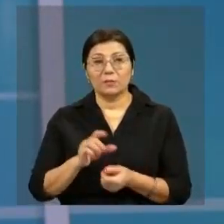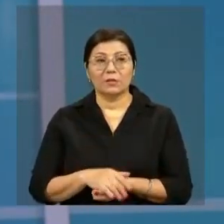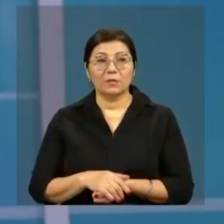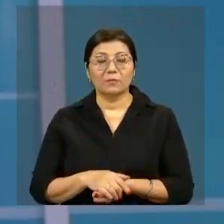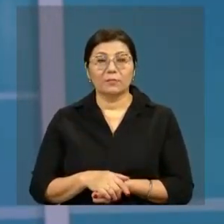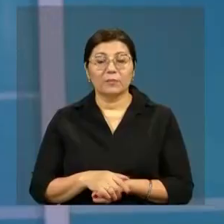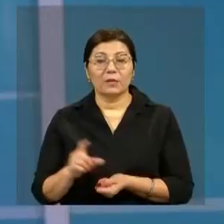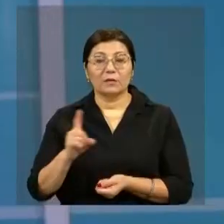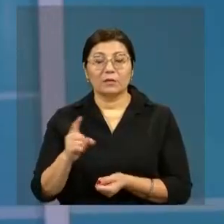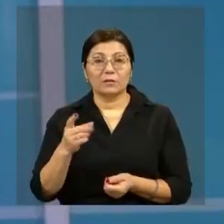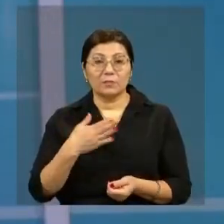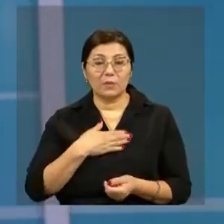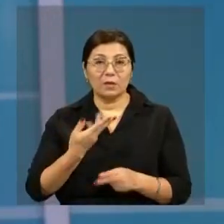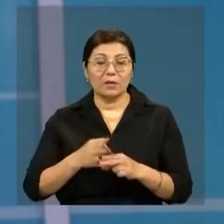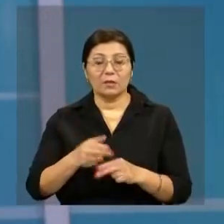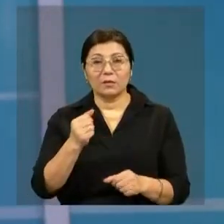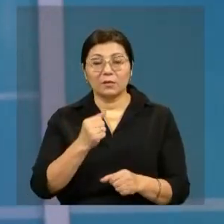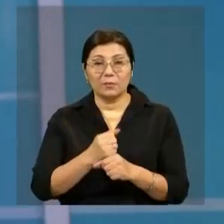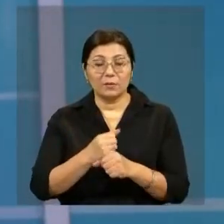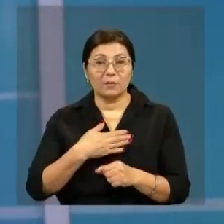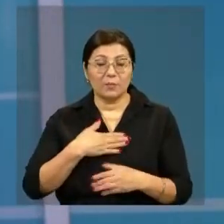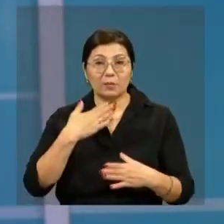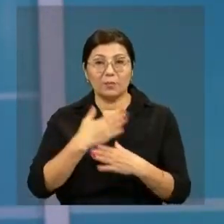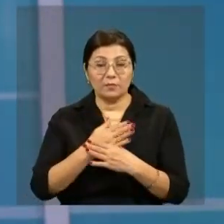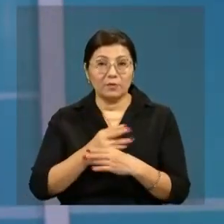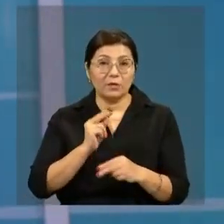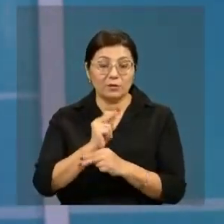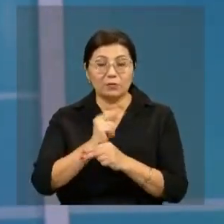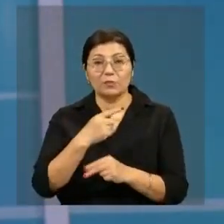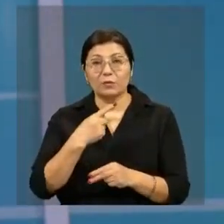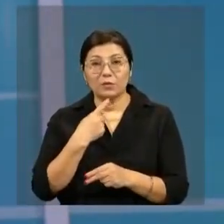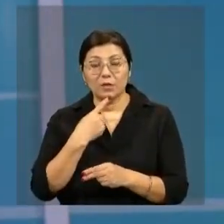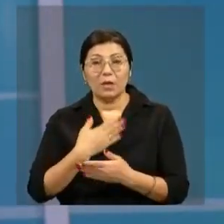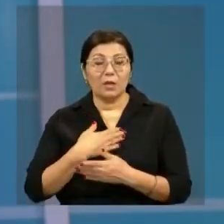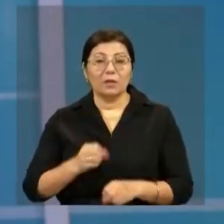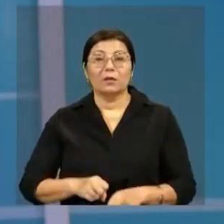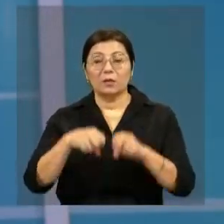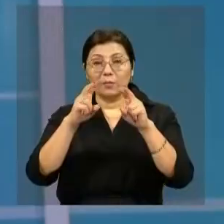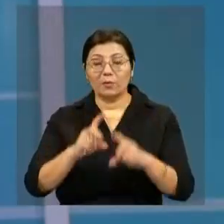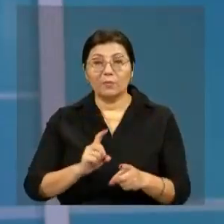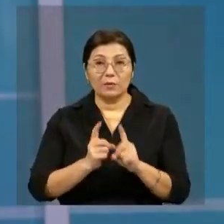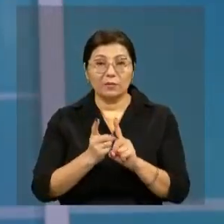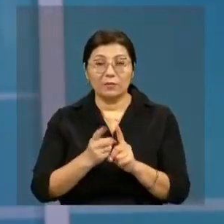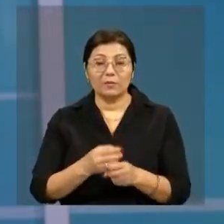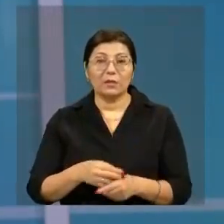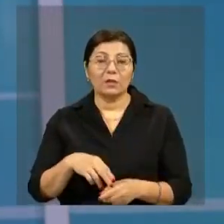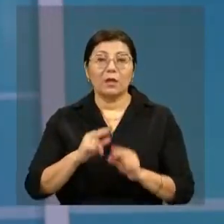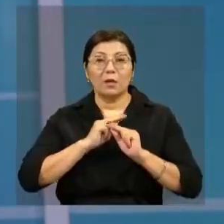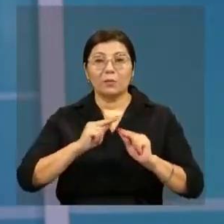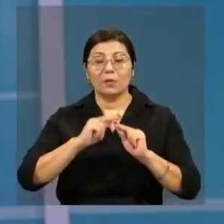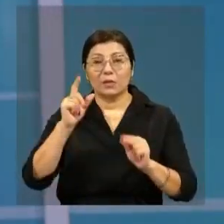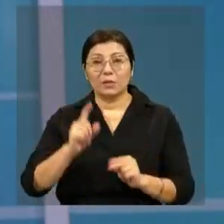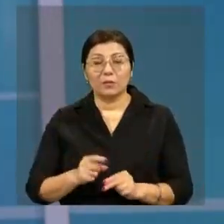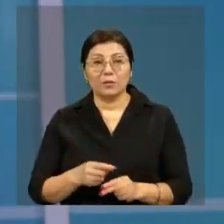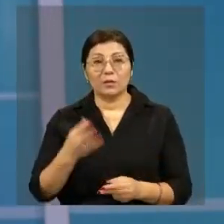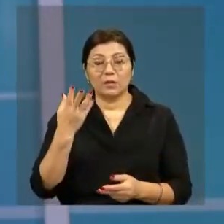Зачем я это делаю? Это мне помогает изучать язык. То есть я по профессии, да, переводчик, но педагог. И